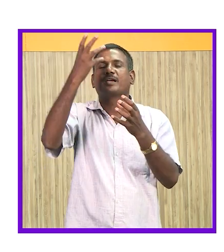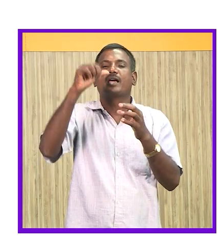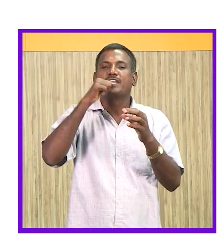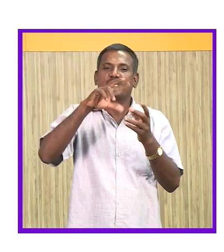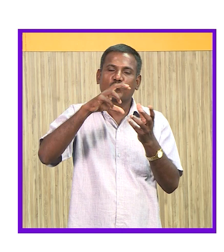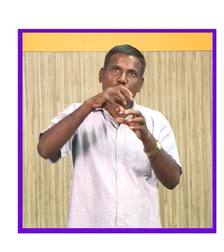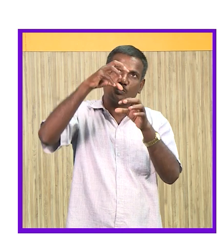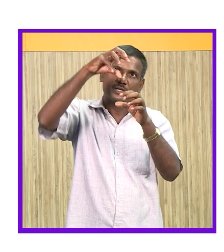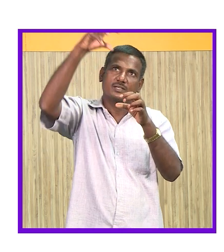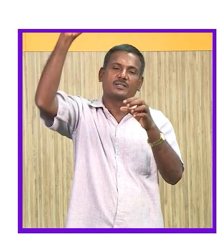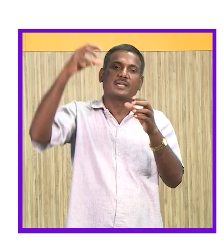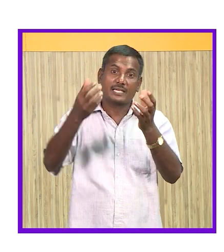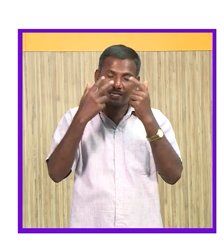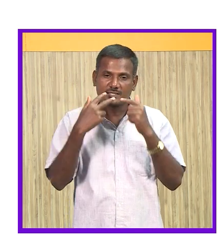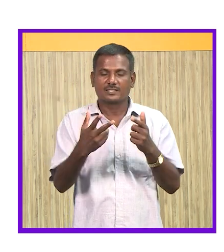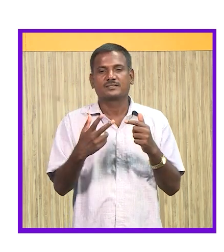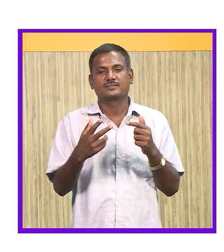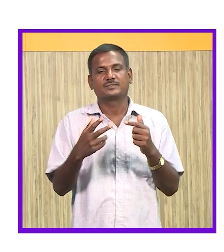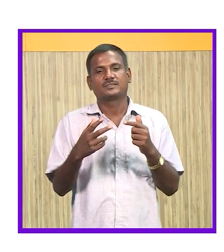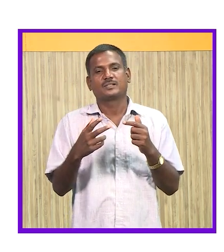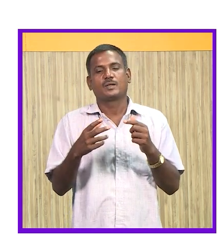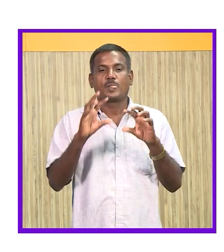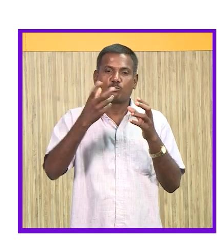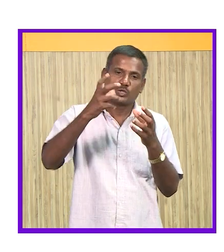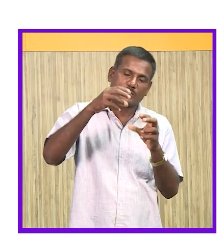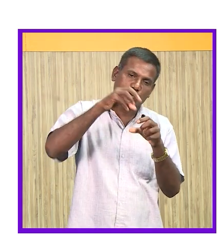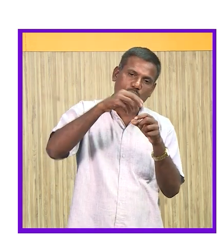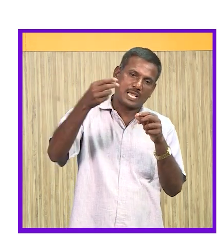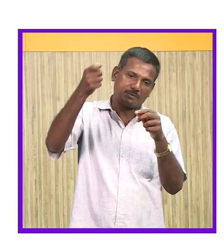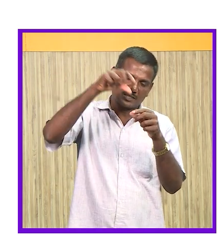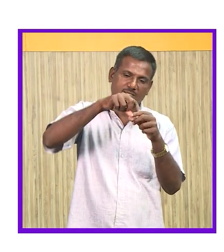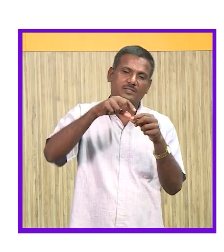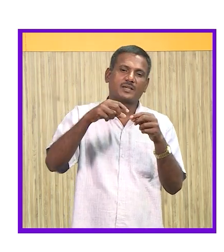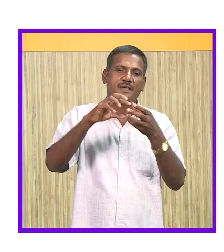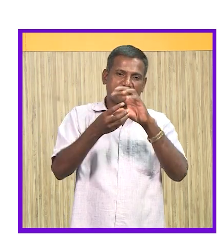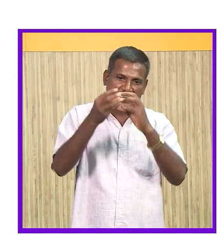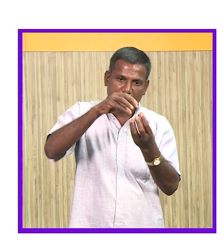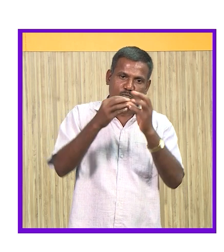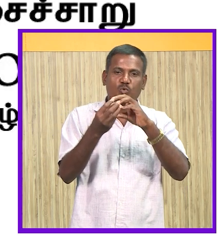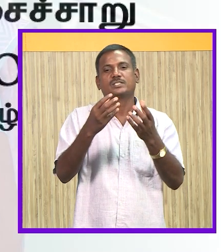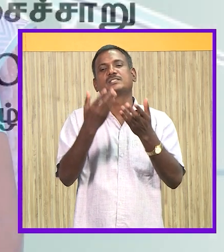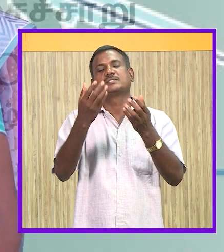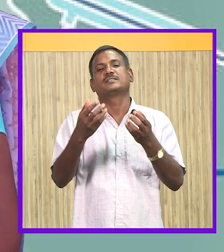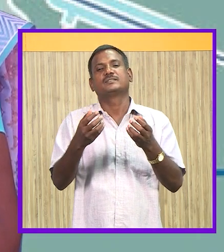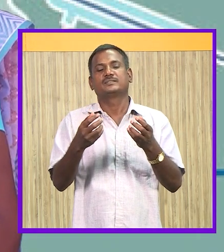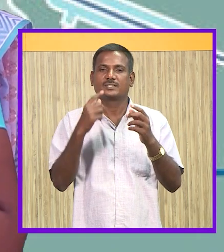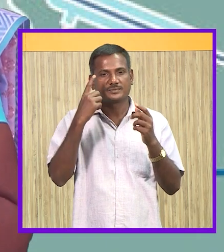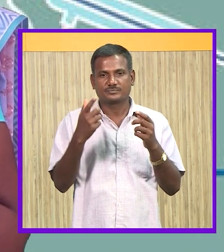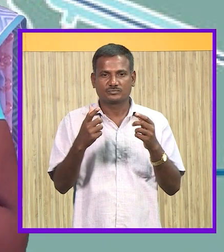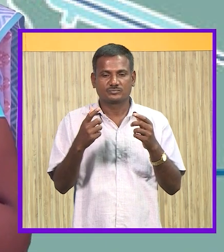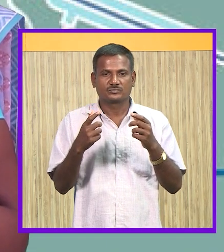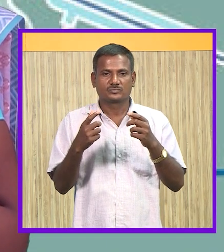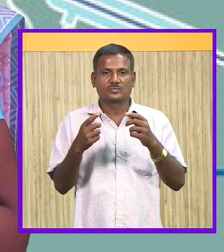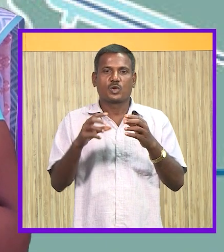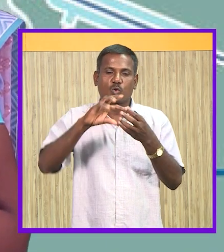நீர் குமிழ்கள்லேருந்து நமக்கு என்ன தெரியுது அப்படின்னா, இந்த முட்டையோடும் எலுமிச்சை சாறும் வினை புரிஞ்சிருக்குன்னு நமக்கு தெரியுது, சரியா?